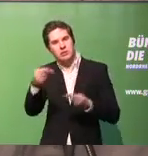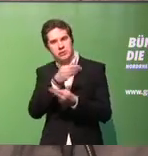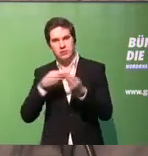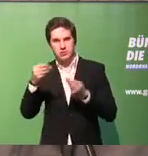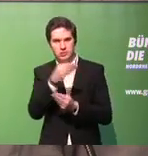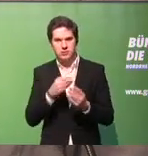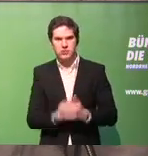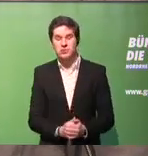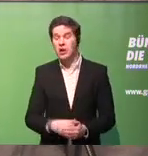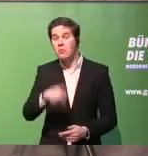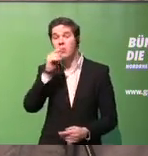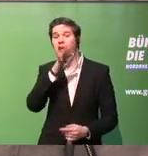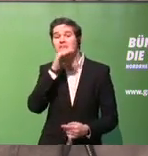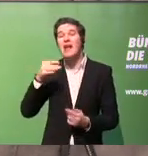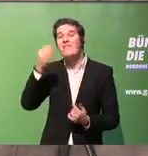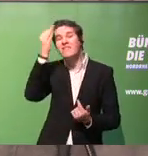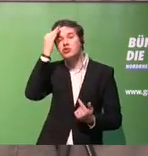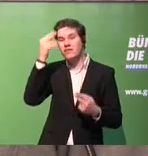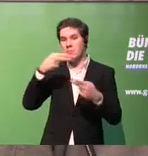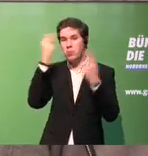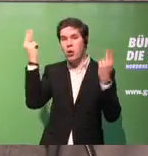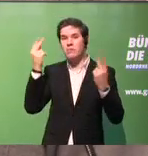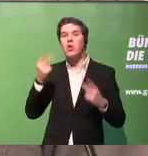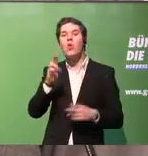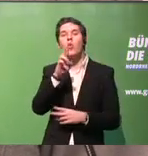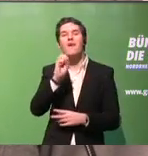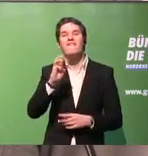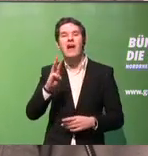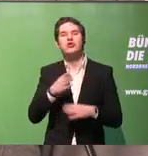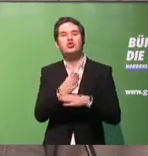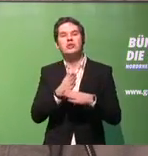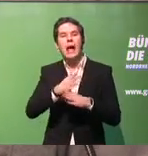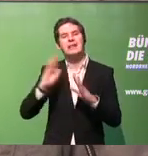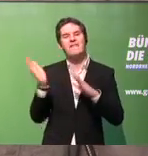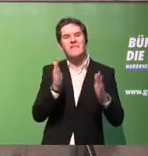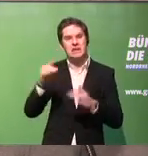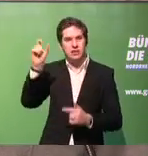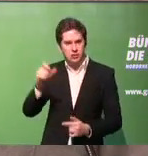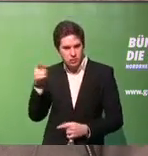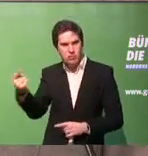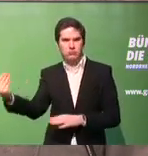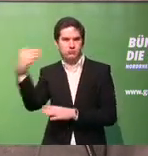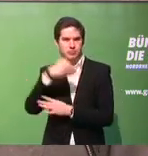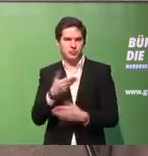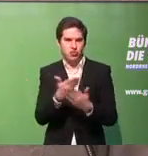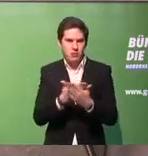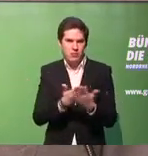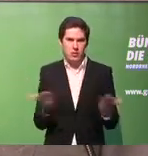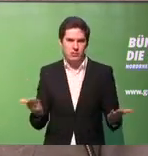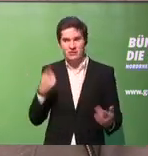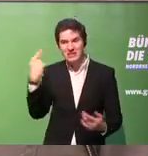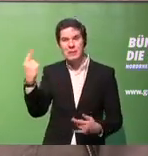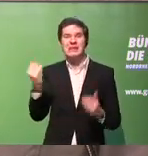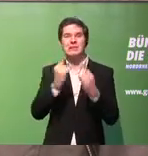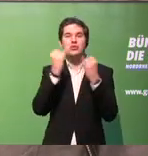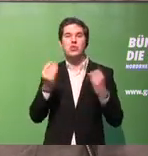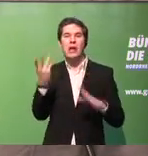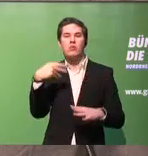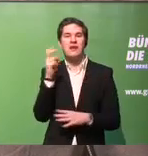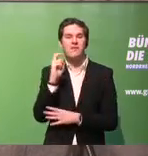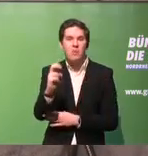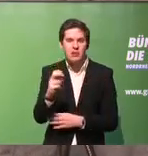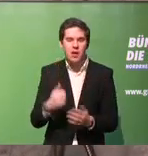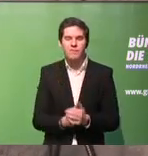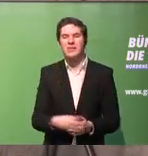haben namhafte Wissenschaftler da, Schneidewind zum Beispiel, Uwe Schneidewind zum Beispiel vom Institut in Wuppertal,